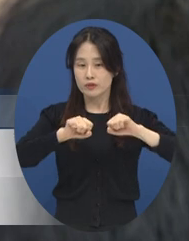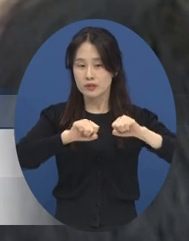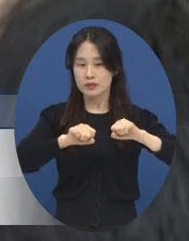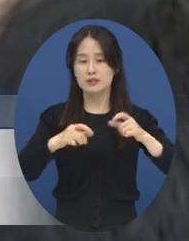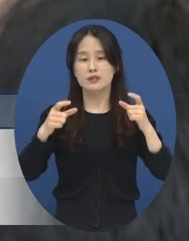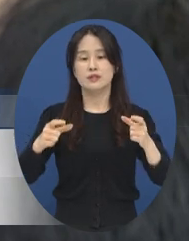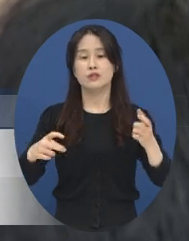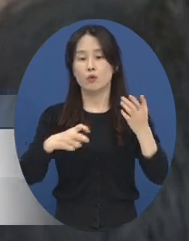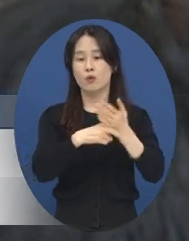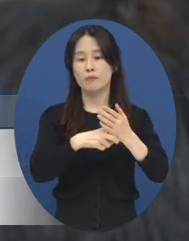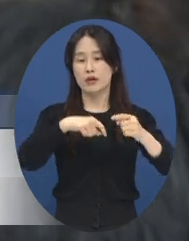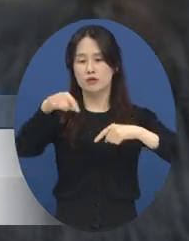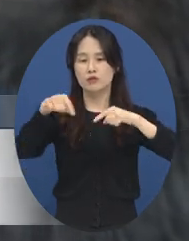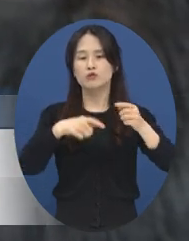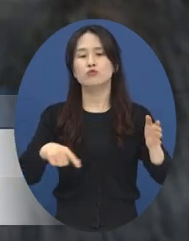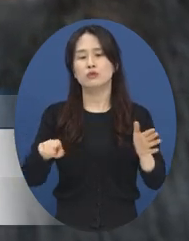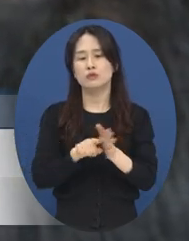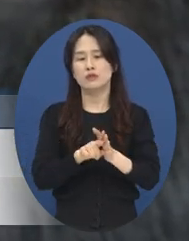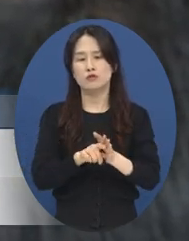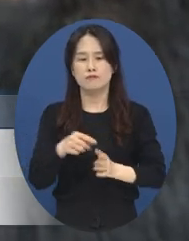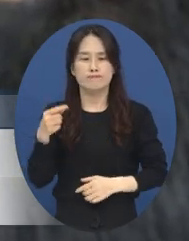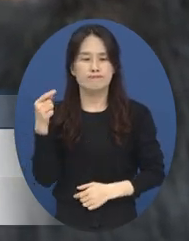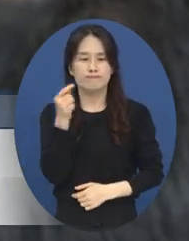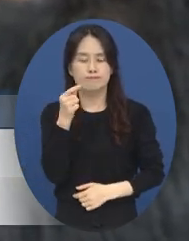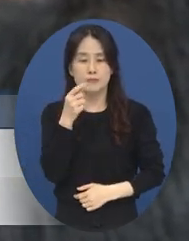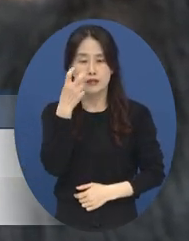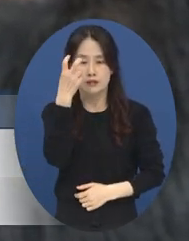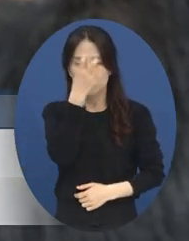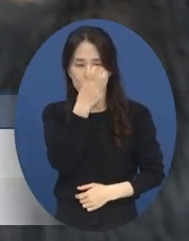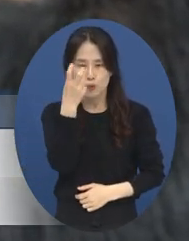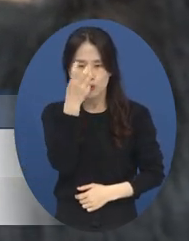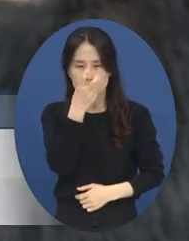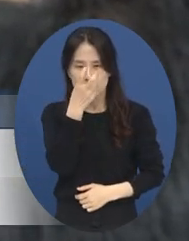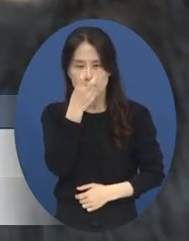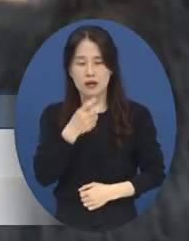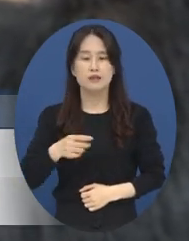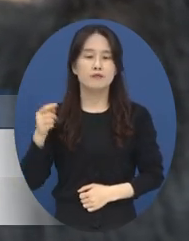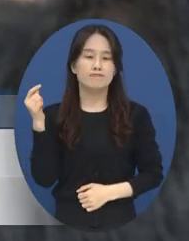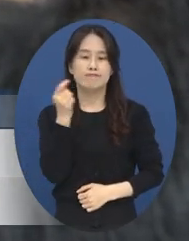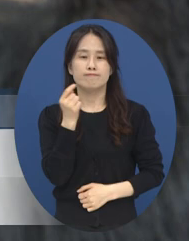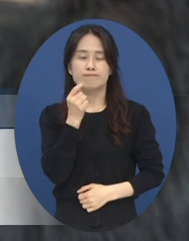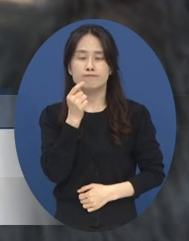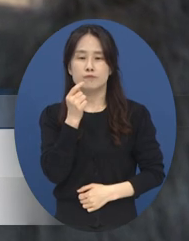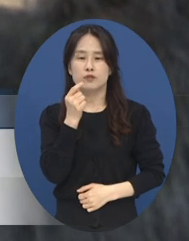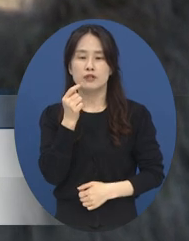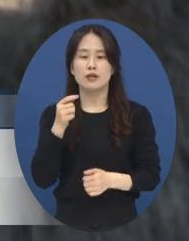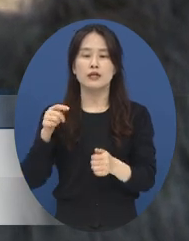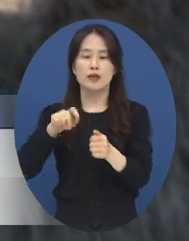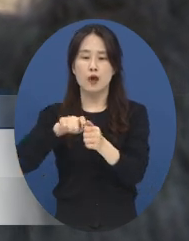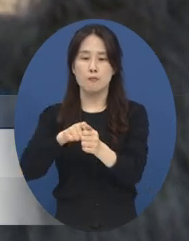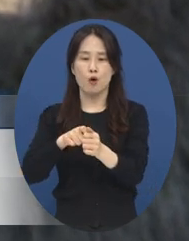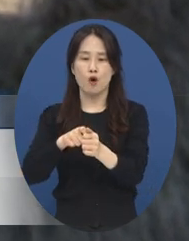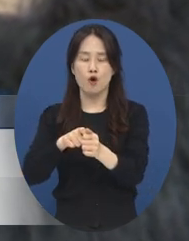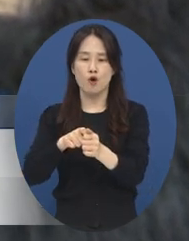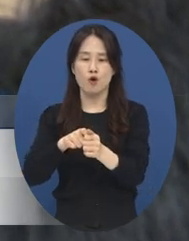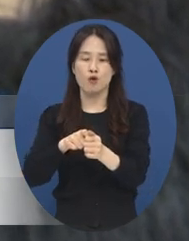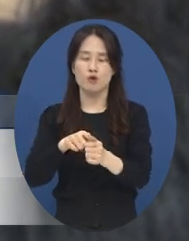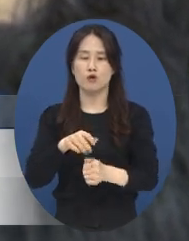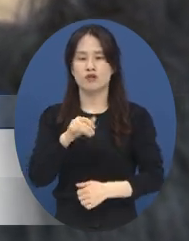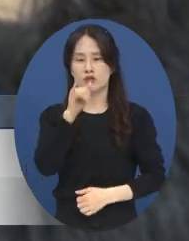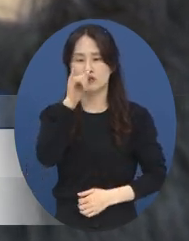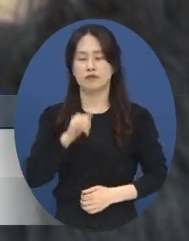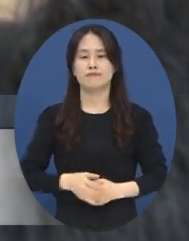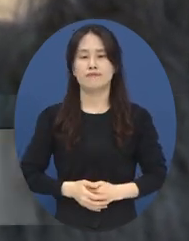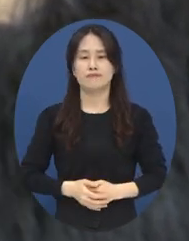지역화폐 카드를 차별하는 행위는 지역화폐 정착을 위해서도 아주 엄정하게 조사하고 또 엄중하게 책임을